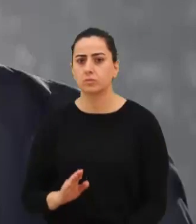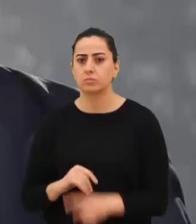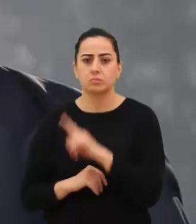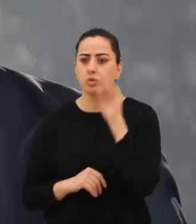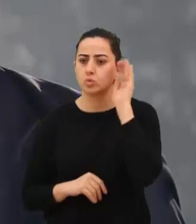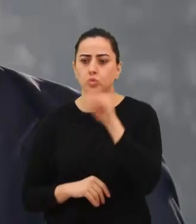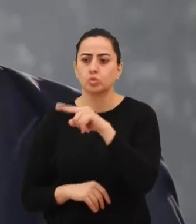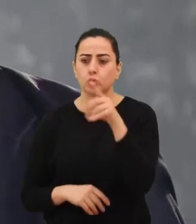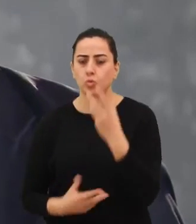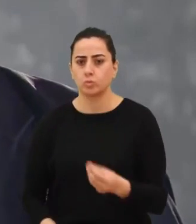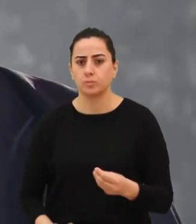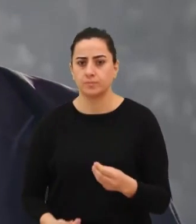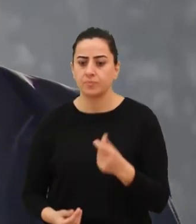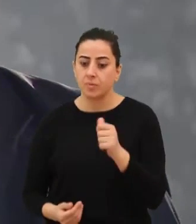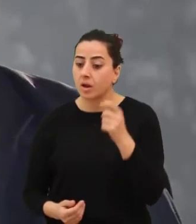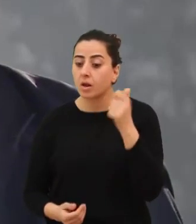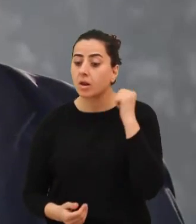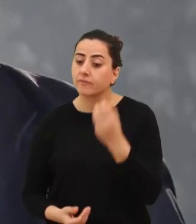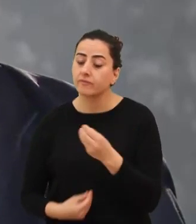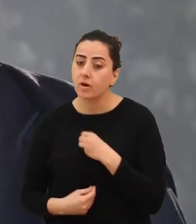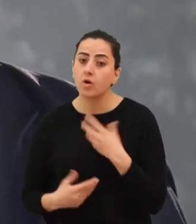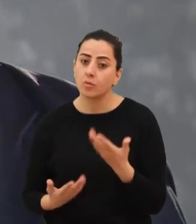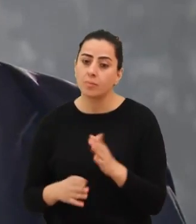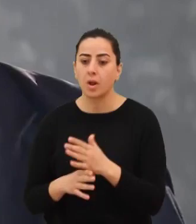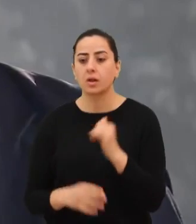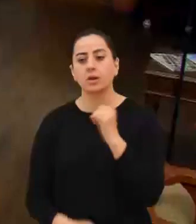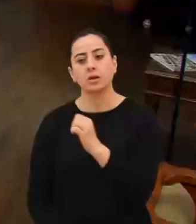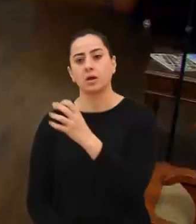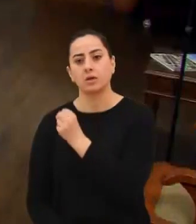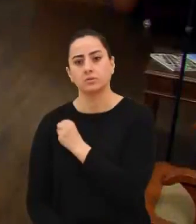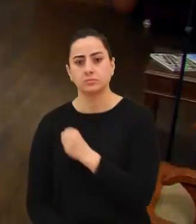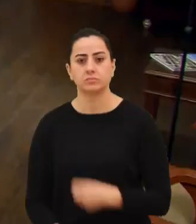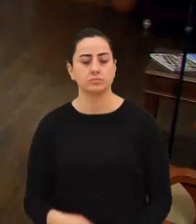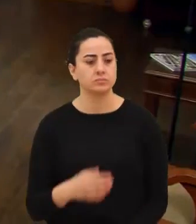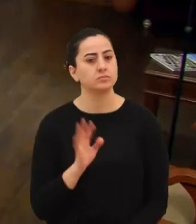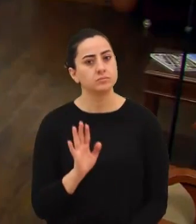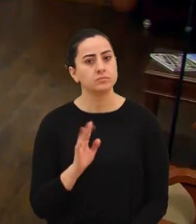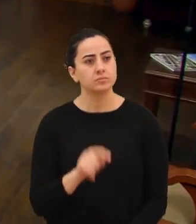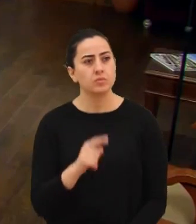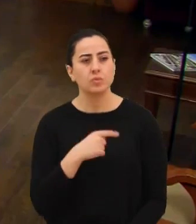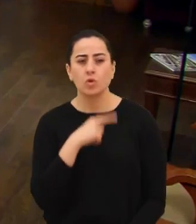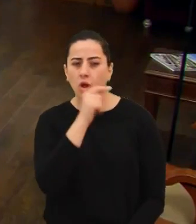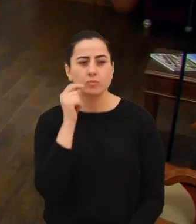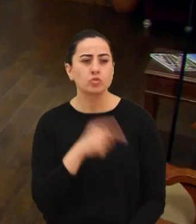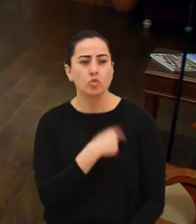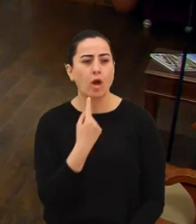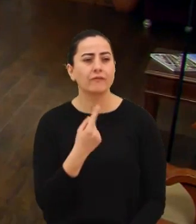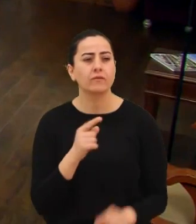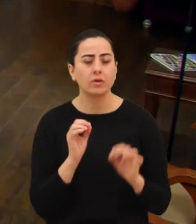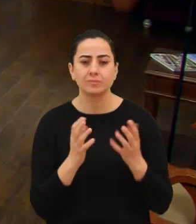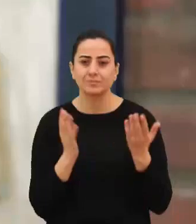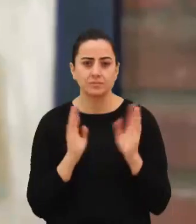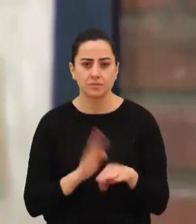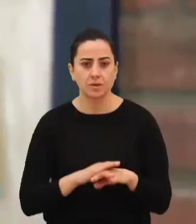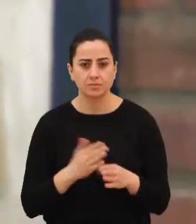oltaya getirmiş. Ya parayı verin, ya mal yerine gitmez. O herifte bir tuhaflık olduğundan huylanmıştım. Nereden bulacağız bu